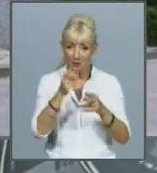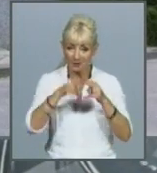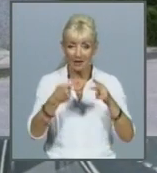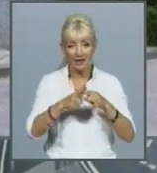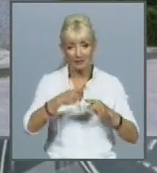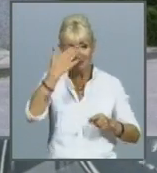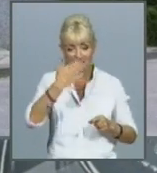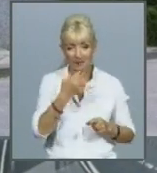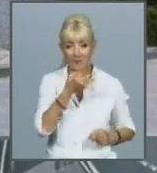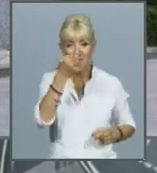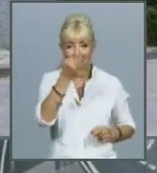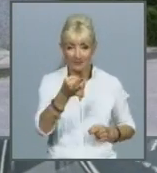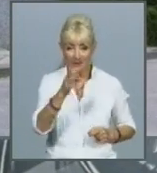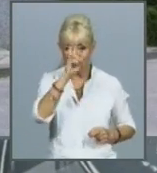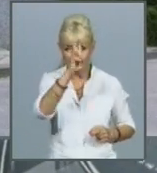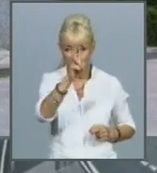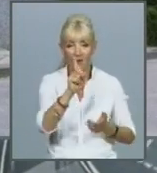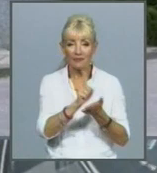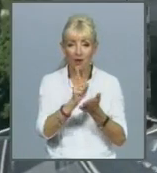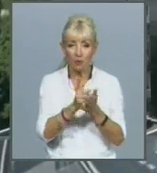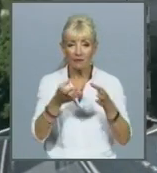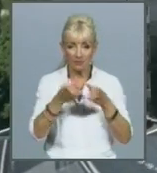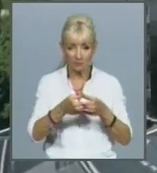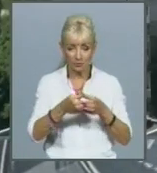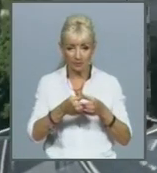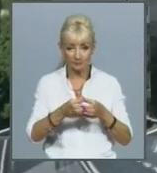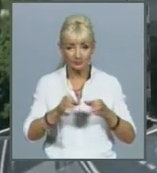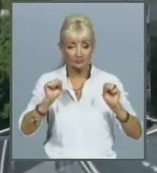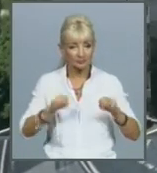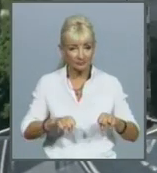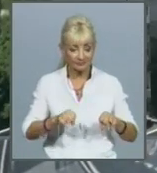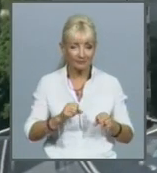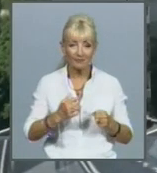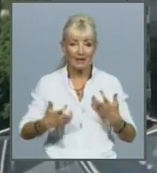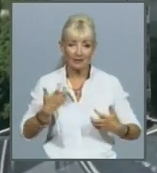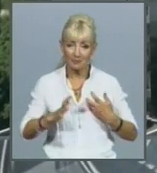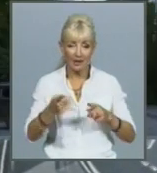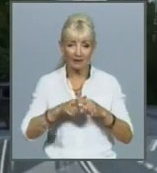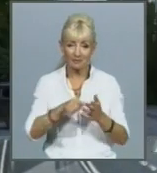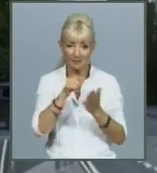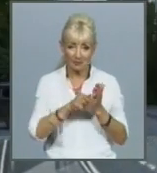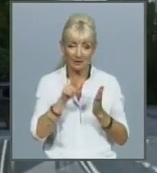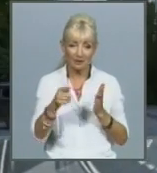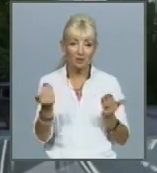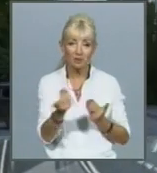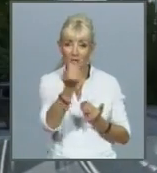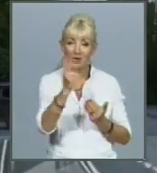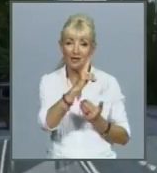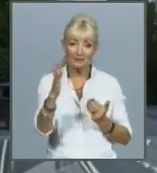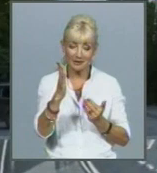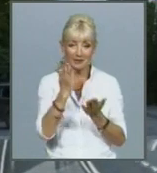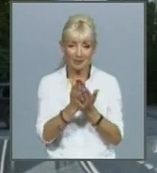літа, повідомляють у Державній податковій службі. Можуть не перейматися цим питанням ті, чиї квартири мають площу